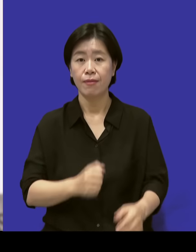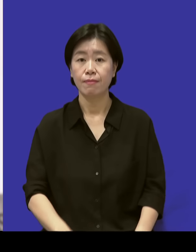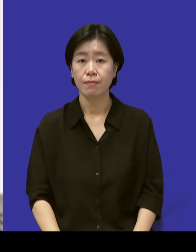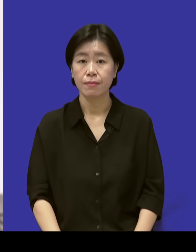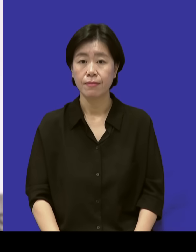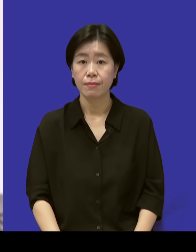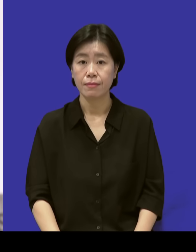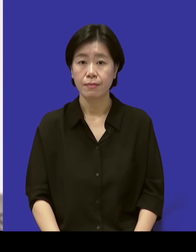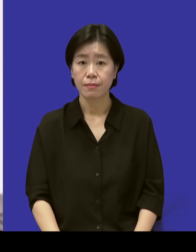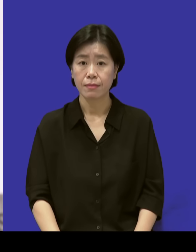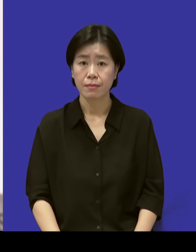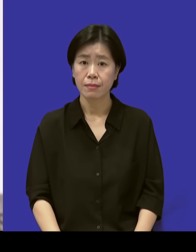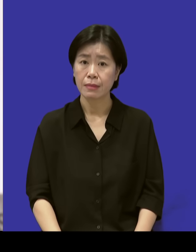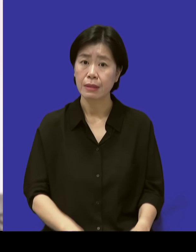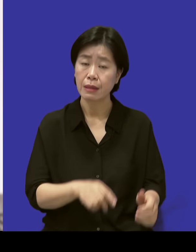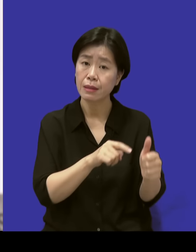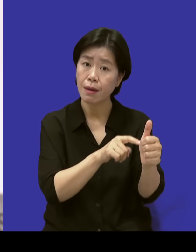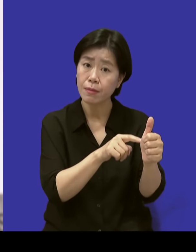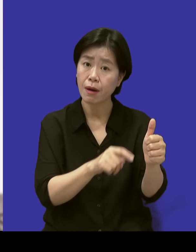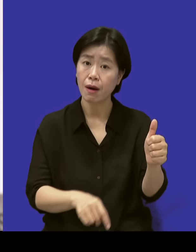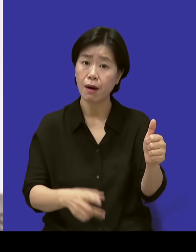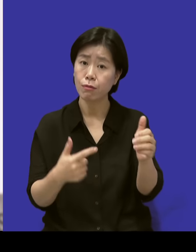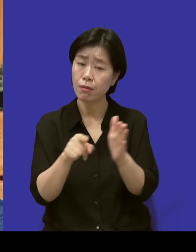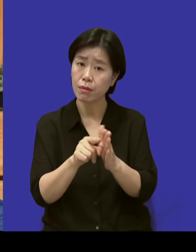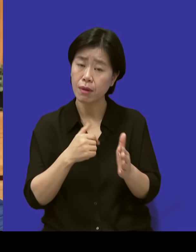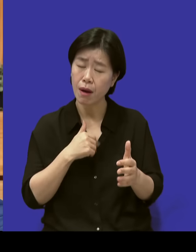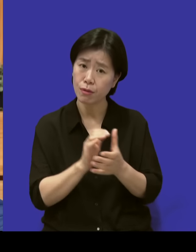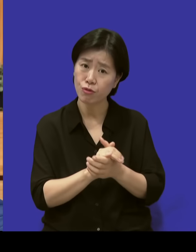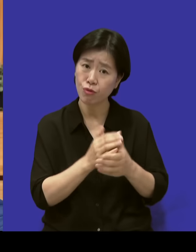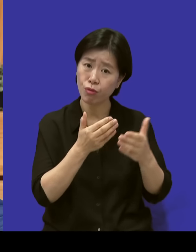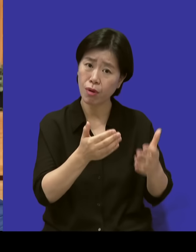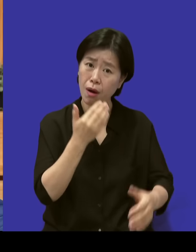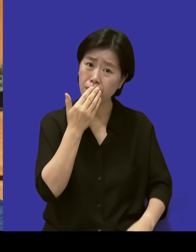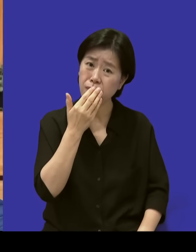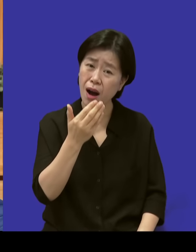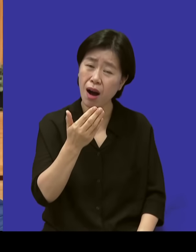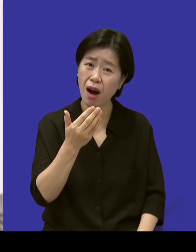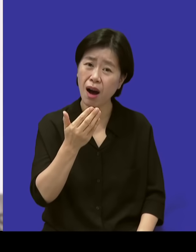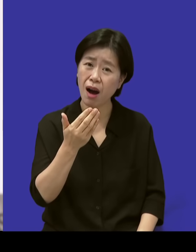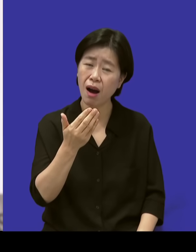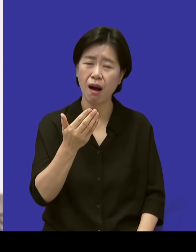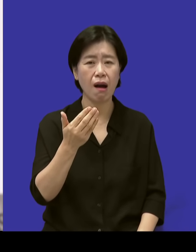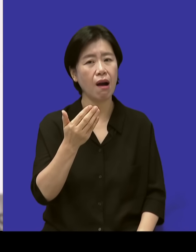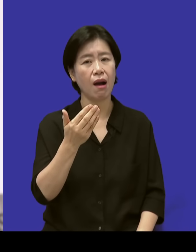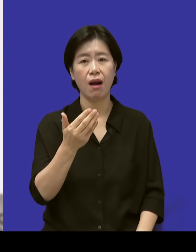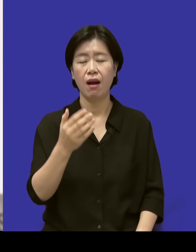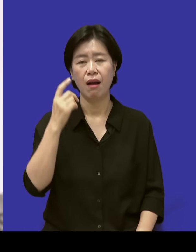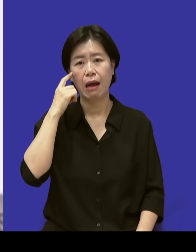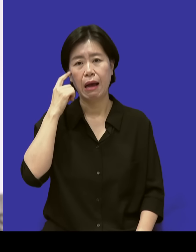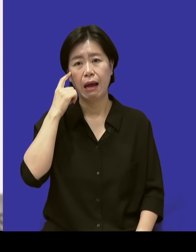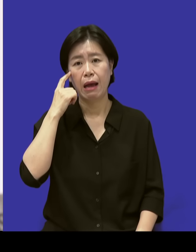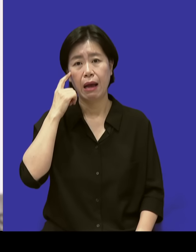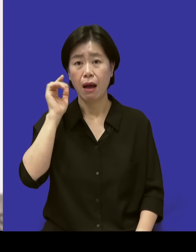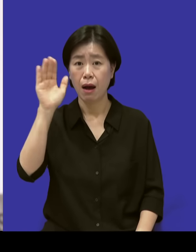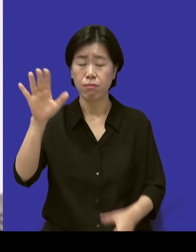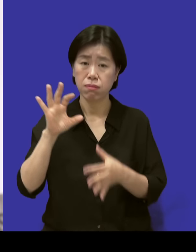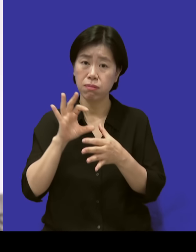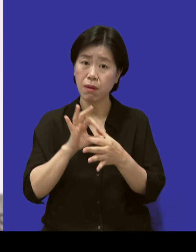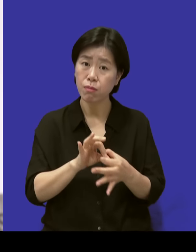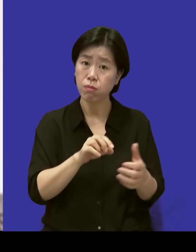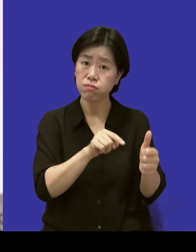내가 이런 사람들을 위해서 기도를 이렇게 해온 거잖아요. 근데 이렇게 해야 됩니까? 하나님한테